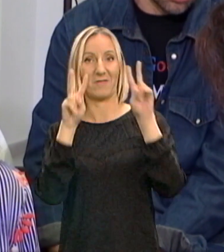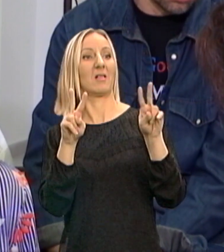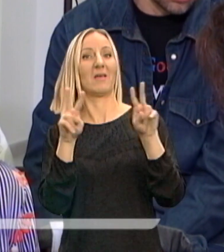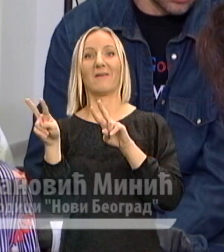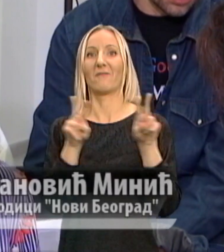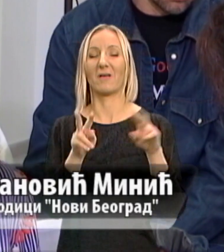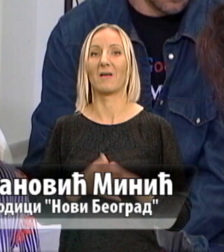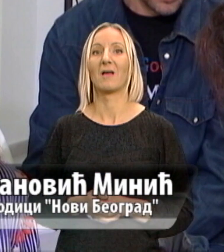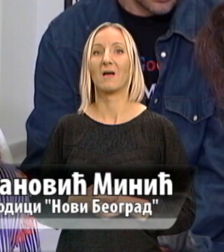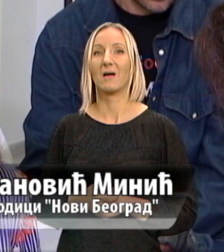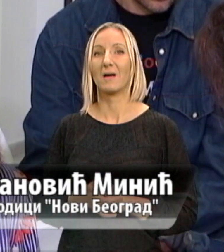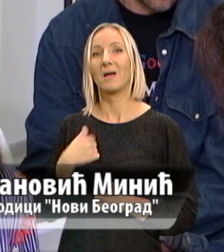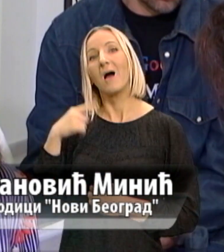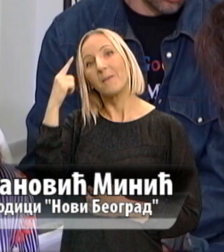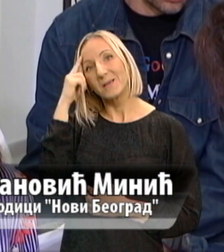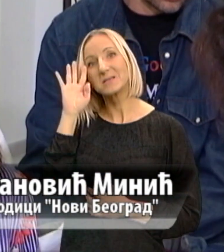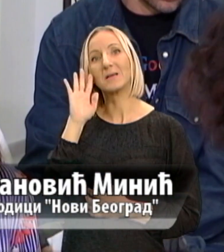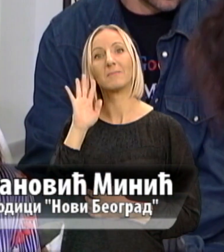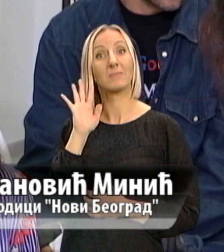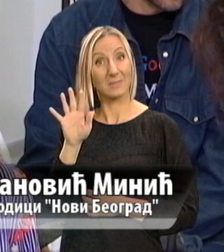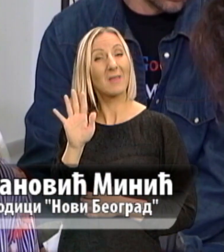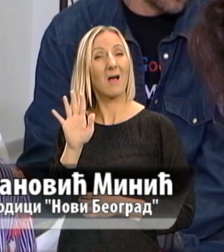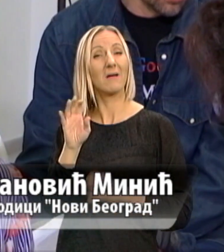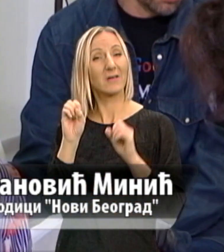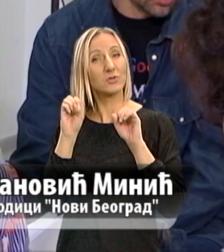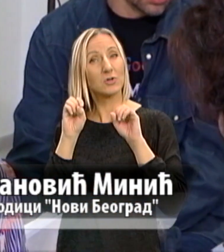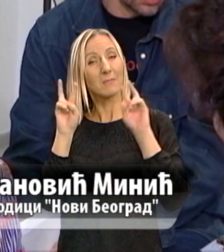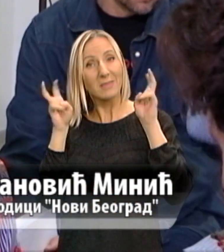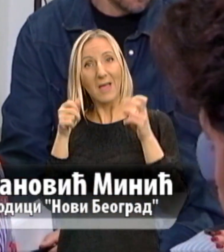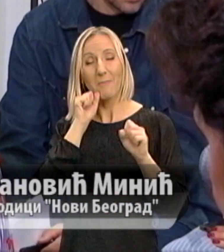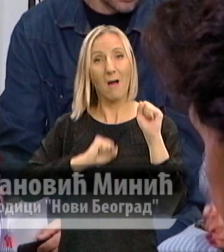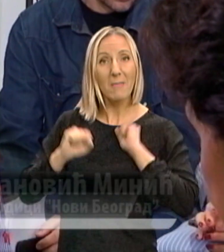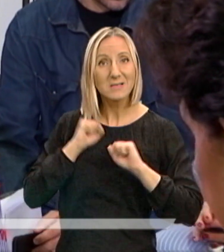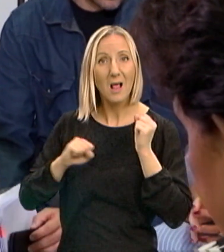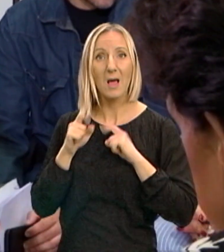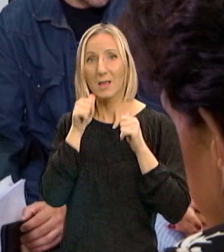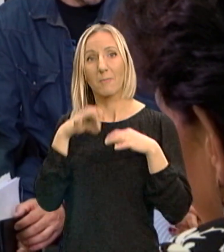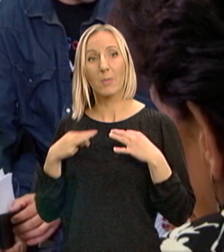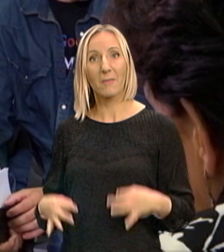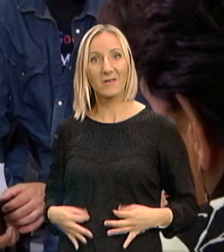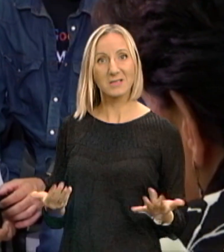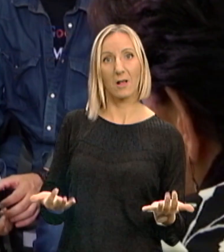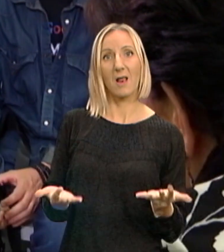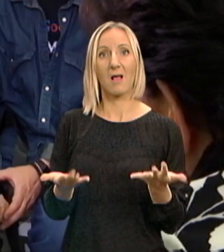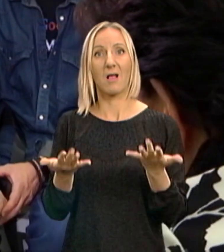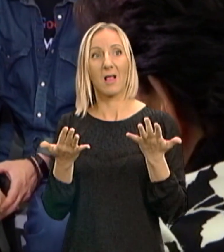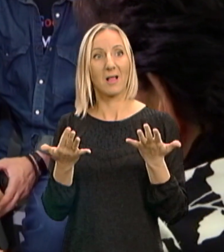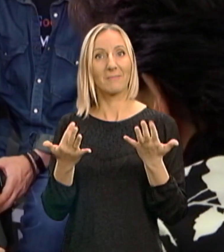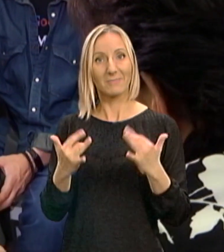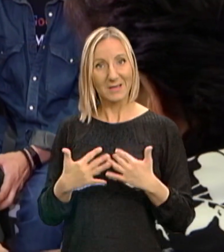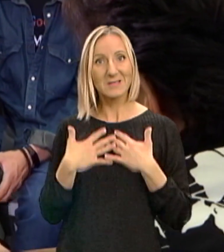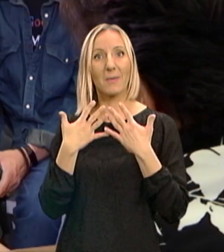ste svojim temama i zalaganjem i profesionalizmom razigravali negde i